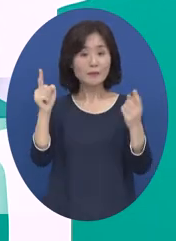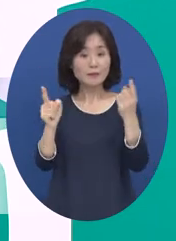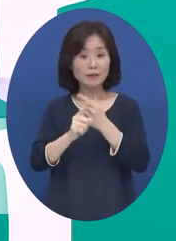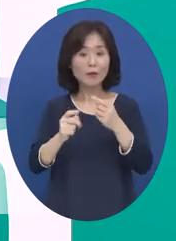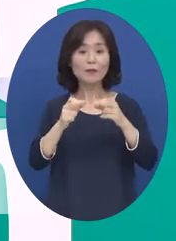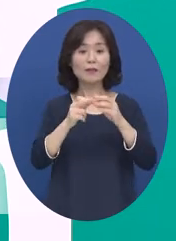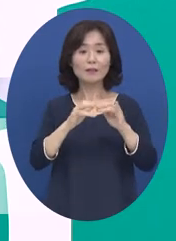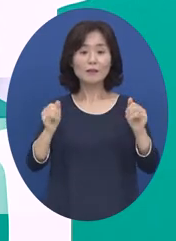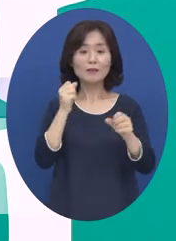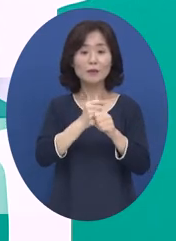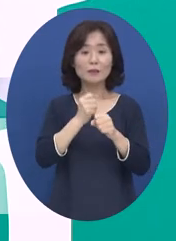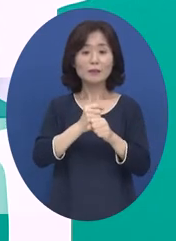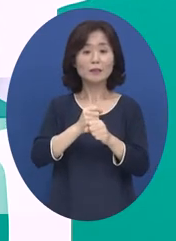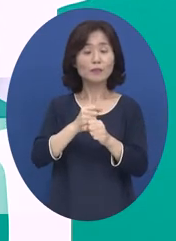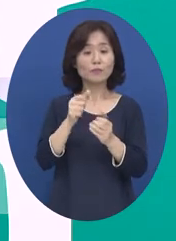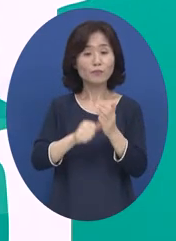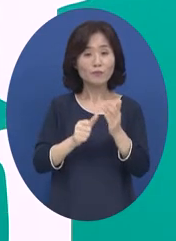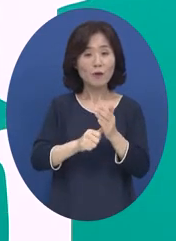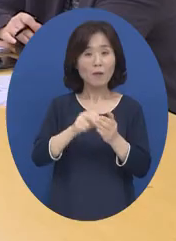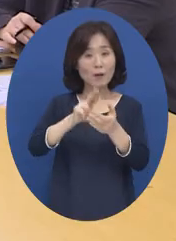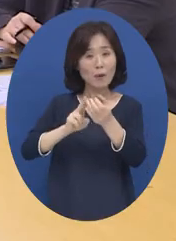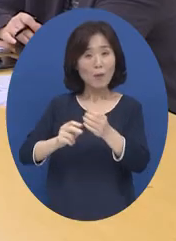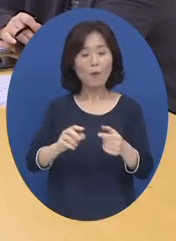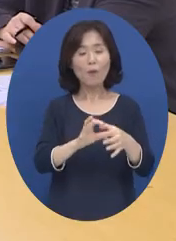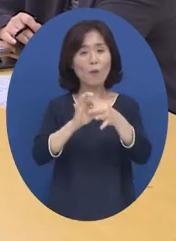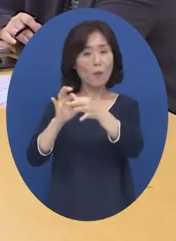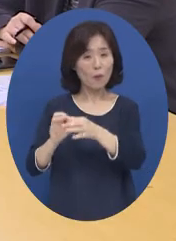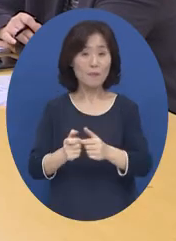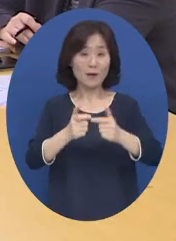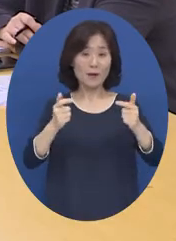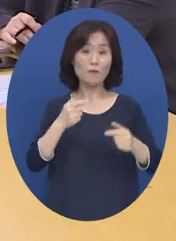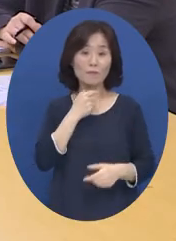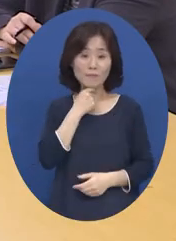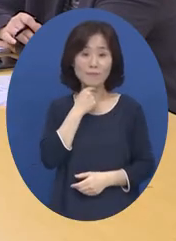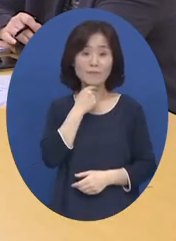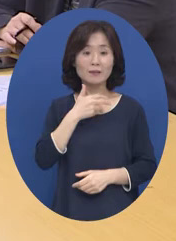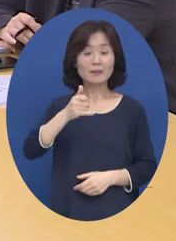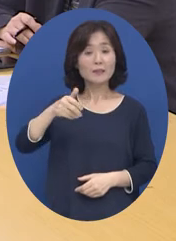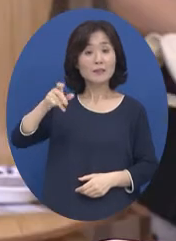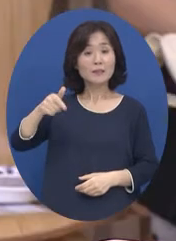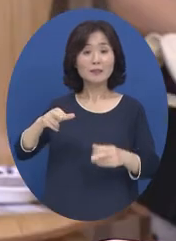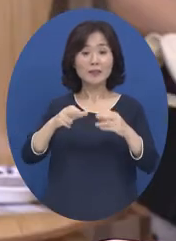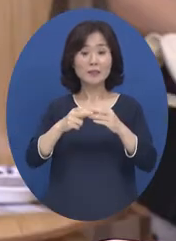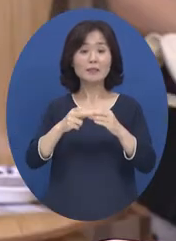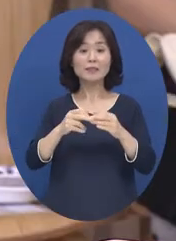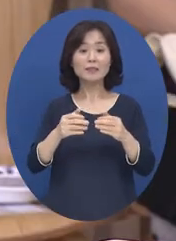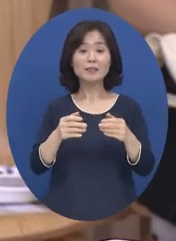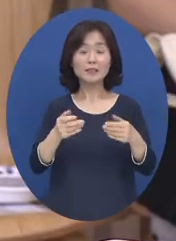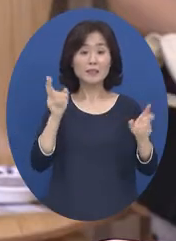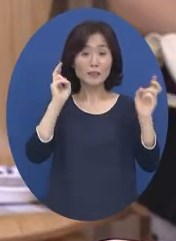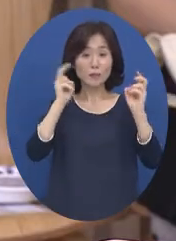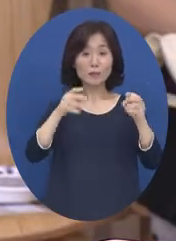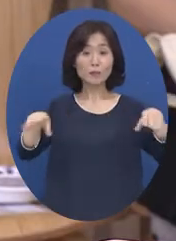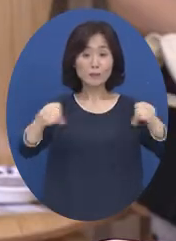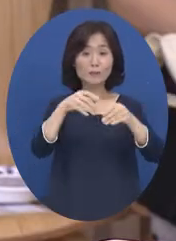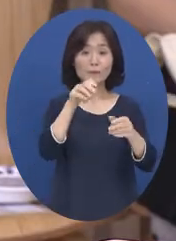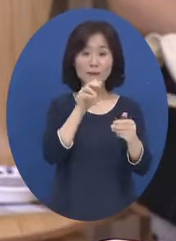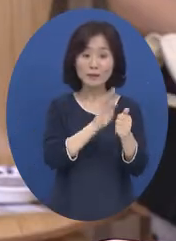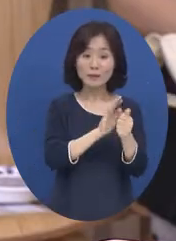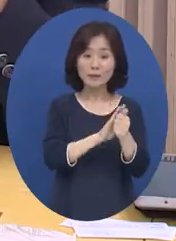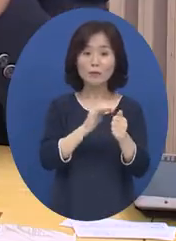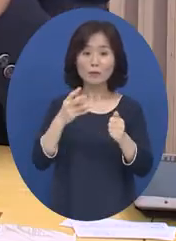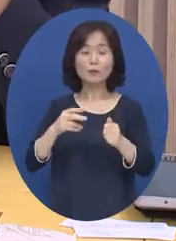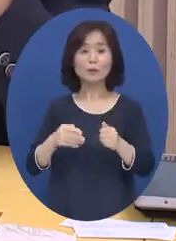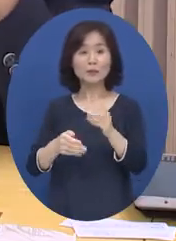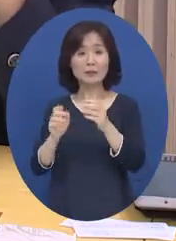생산품이 많은 판로가 확보됐으면 하는 바람입니다. 착착착에는 장애인 기업 종합지원센터와 장애인